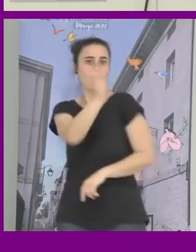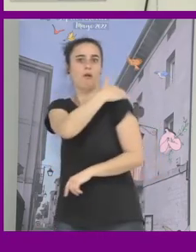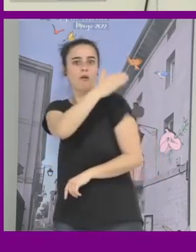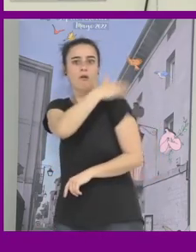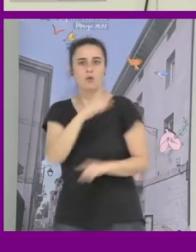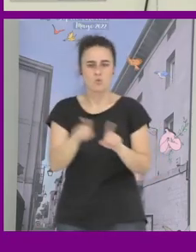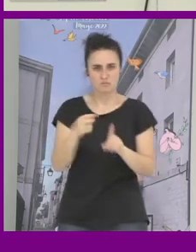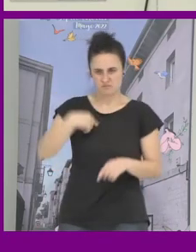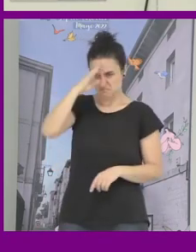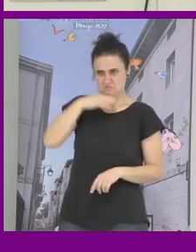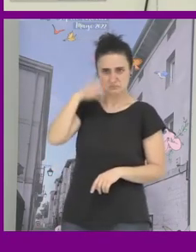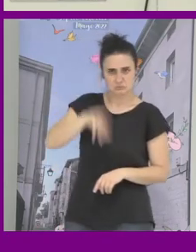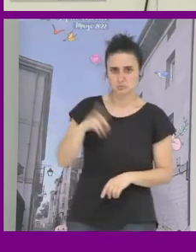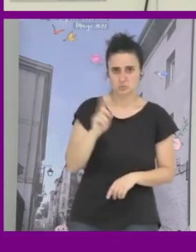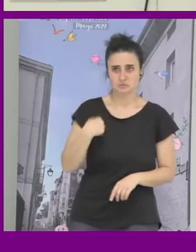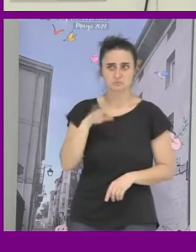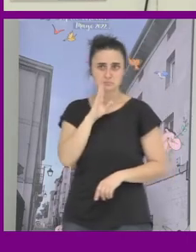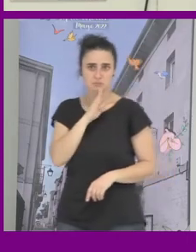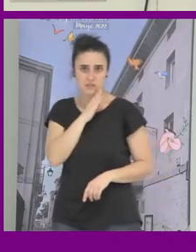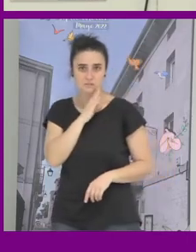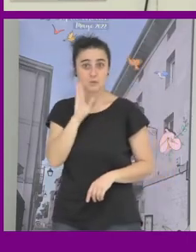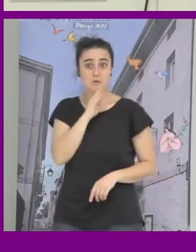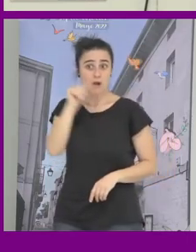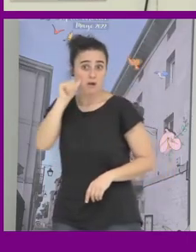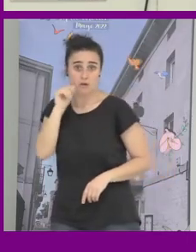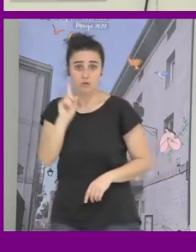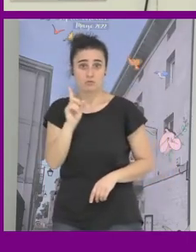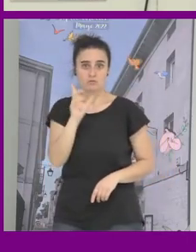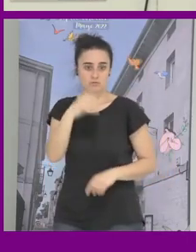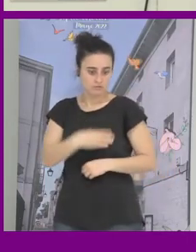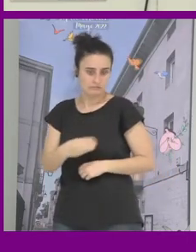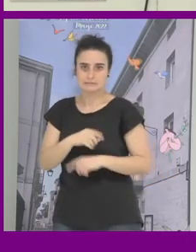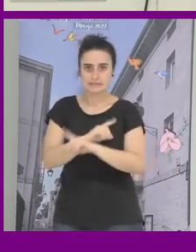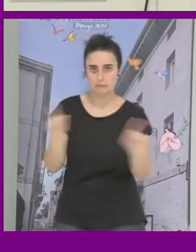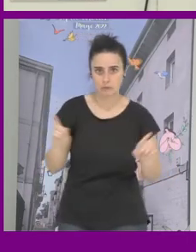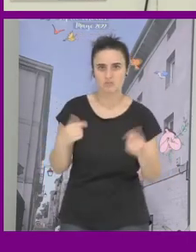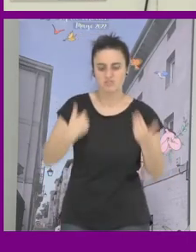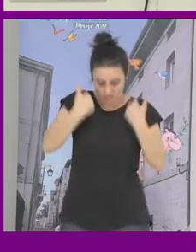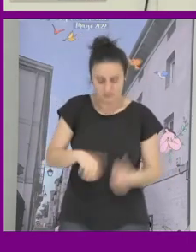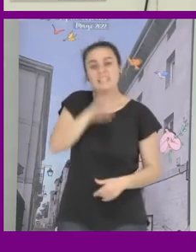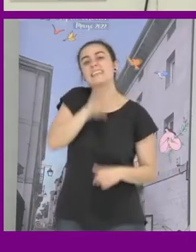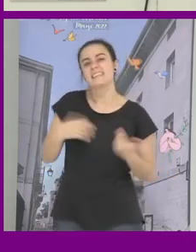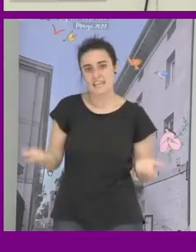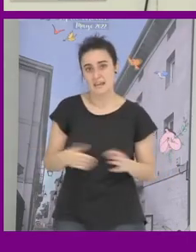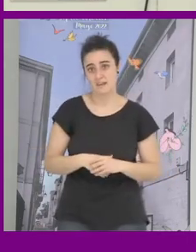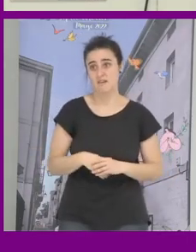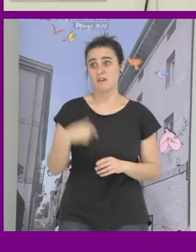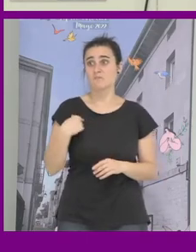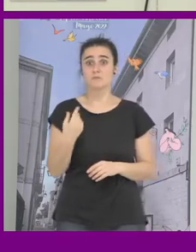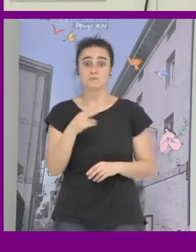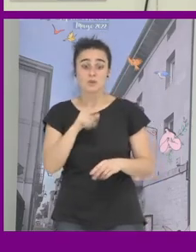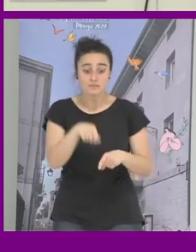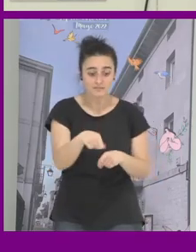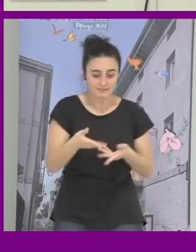ni ez nintzen aita. Ama nintzen, baina ez ama aurduna, eta ez nuen bularrik ematen. Nor nintzen orduan? Ama deitzen didan izaki